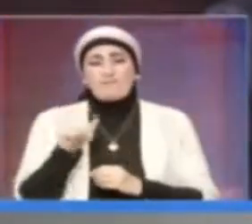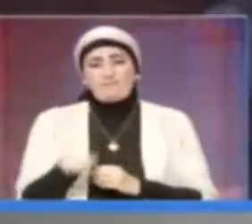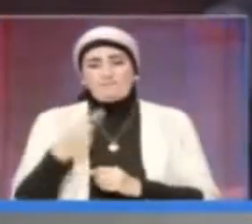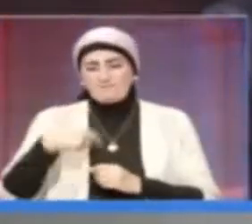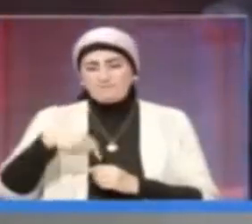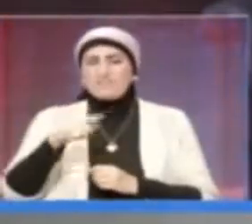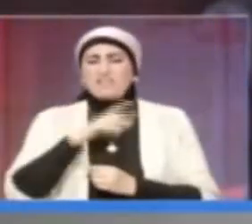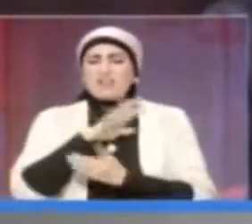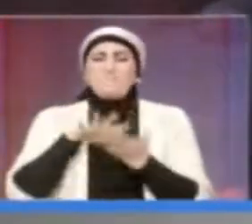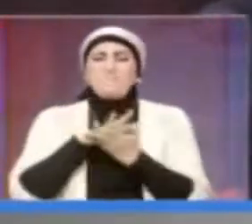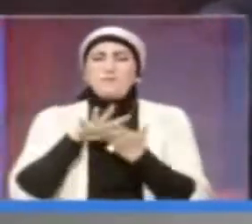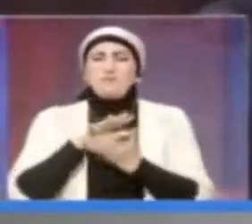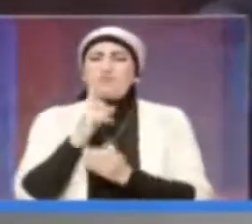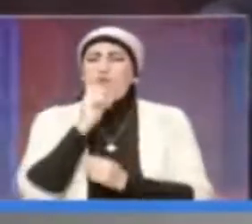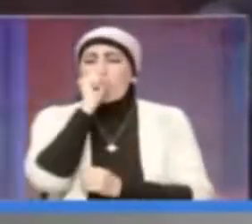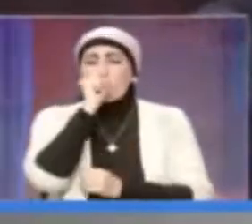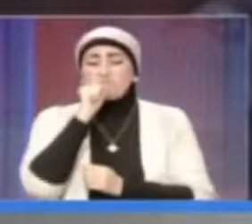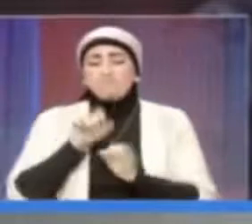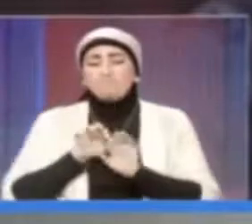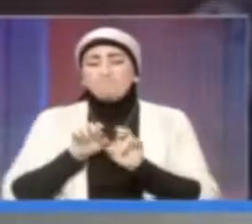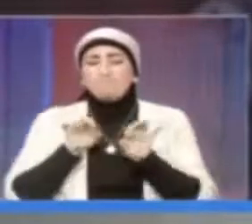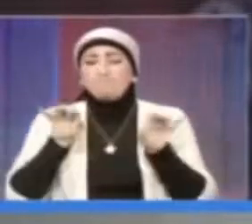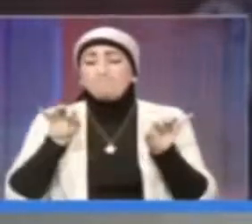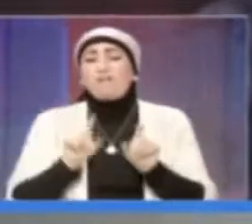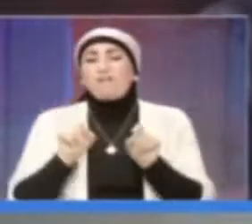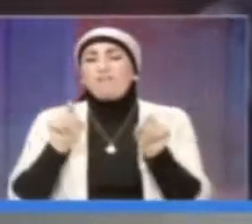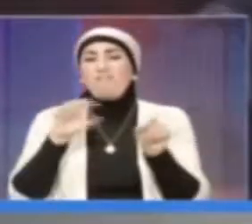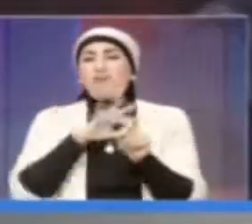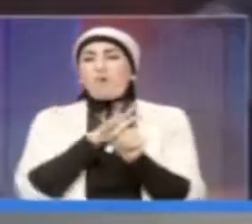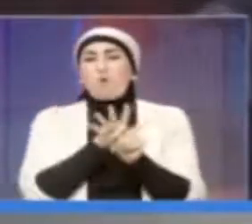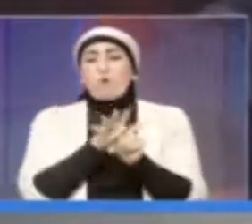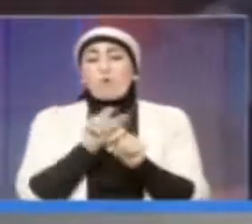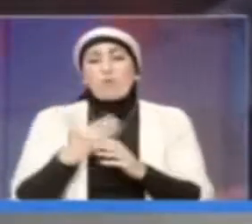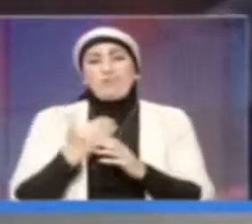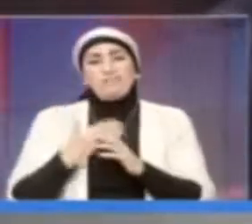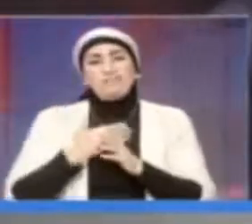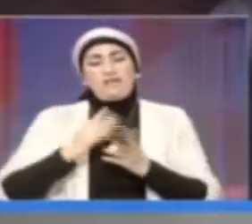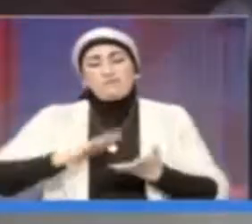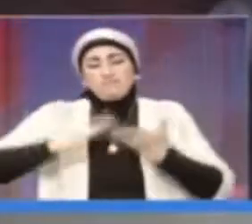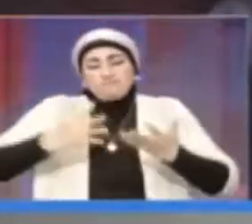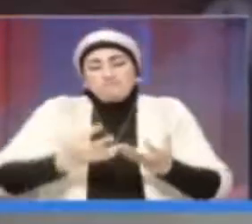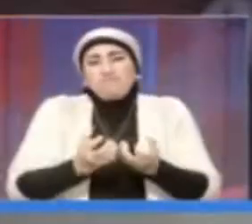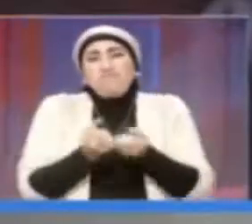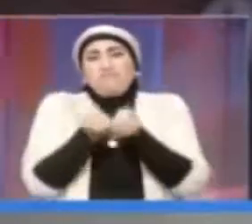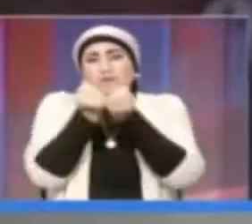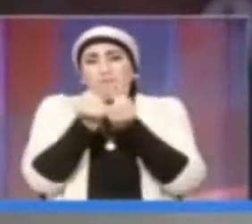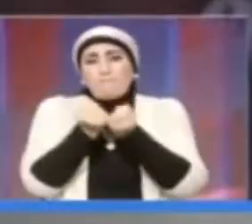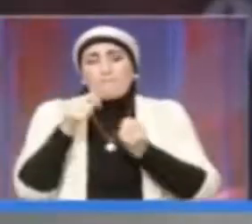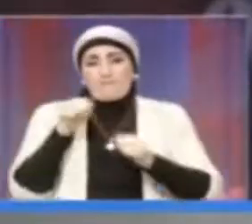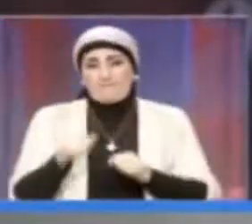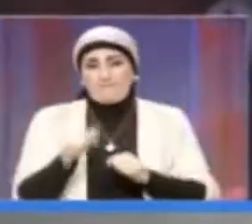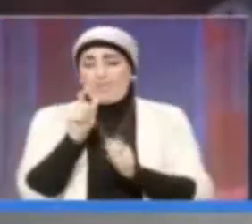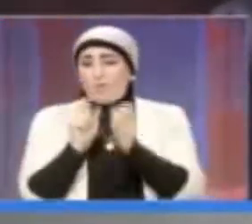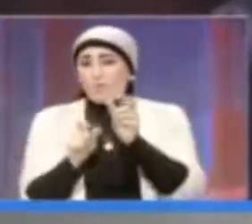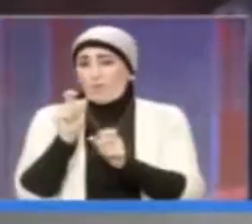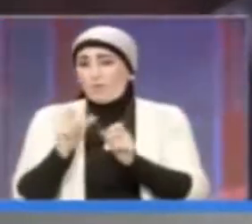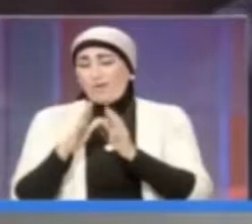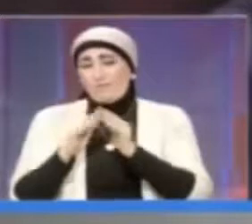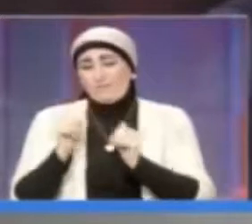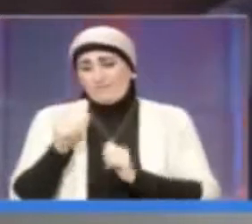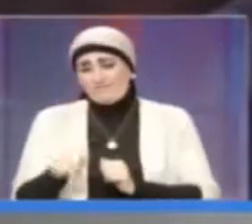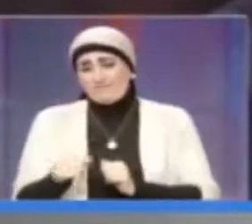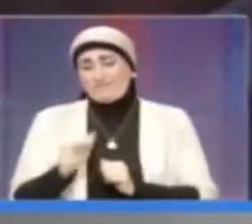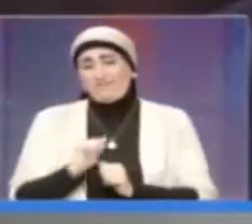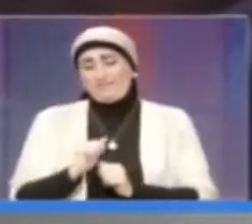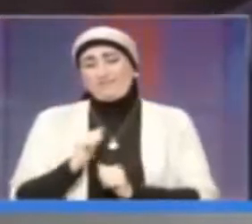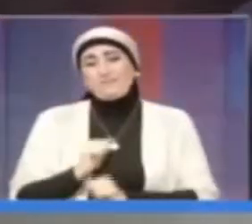ظل جائحة كورونا التي نريد أن نرفع المعاناة ونكفف عن المواطن المصري آثار